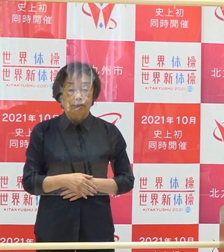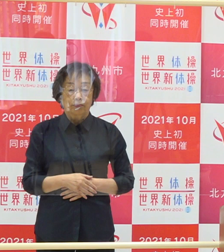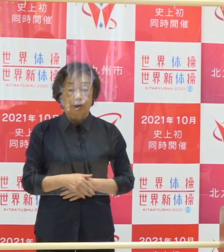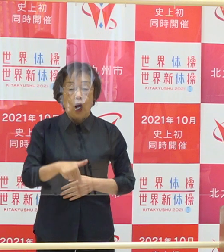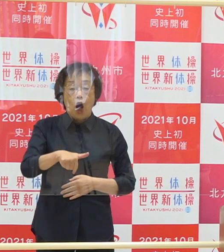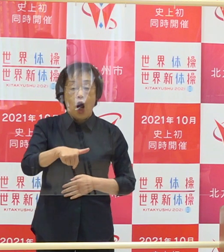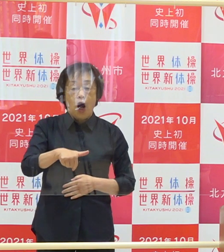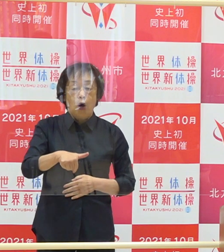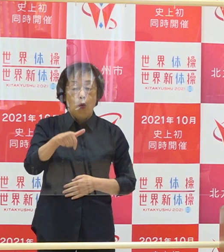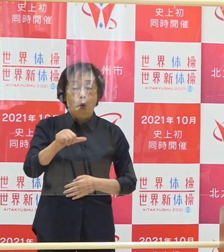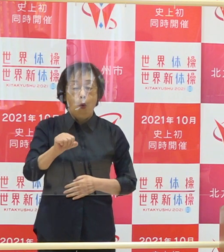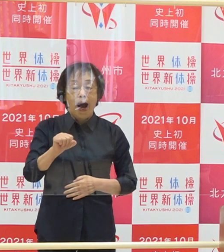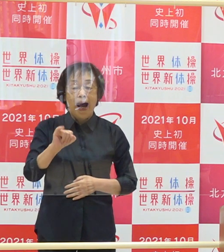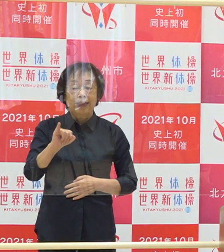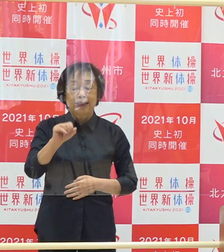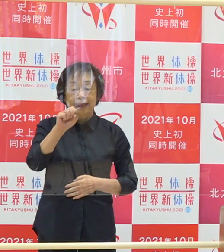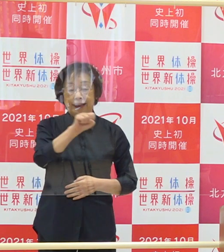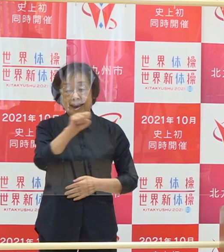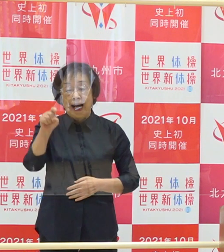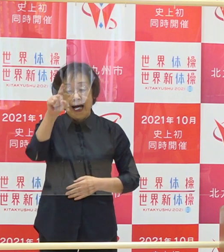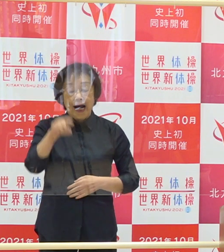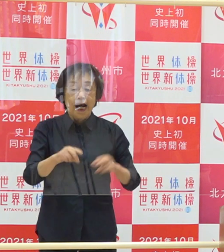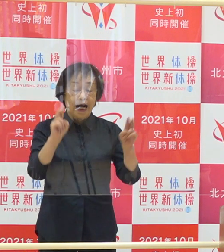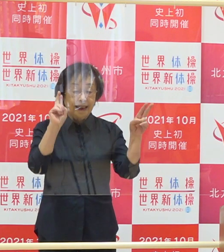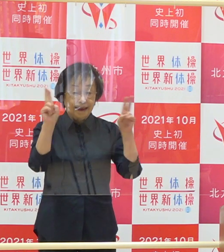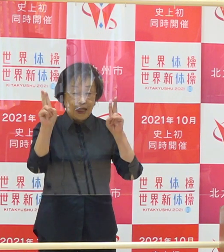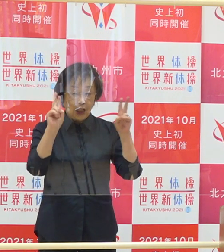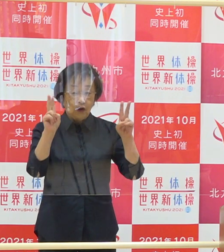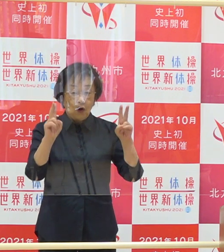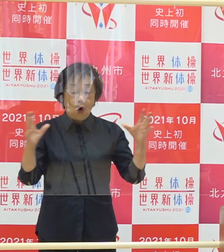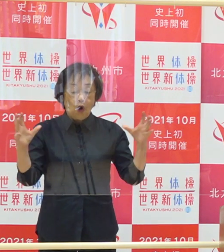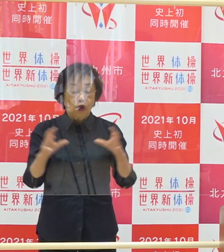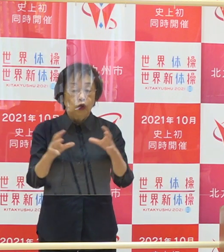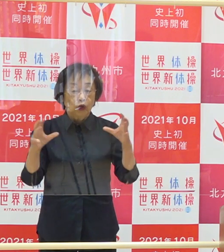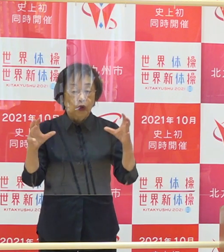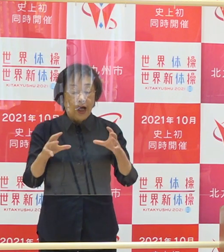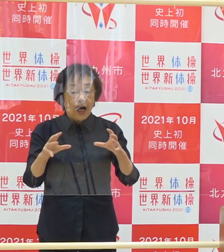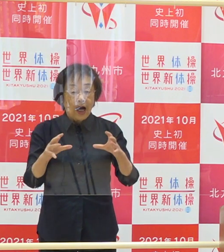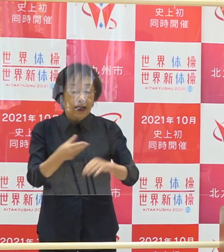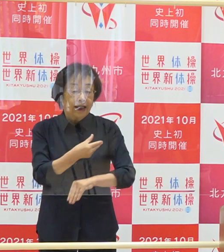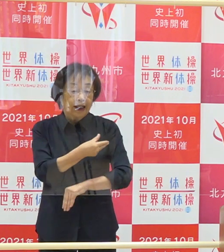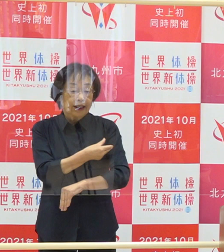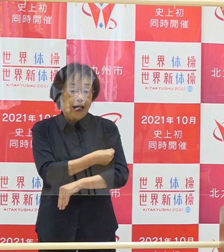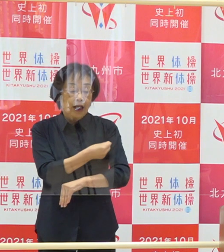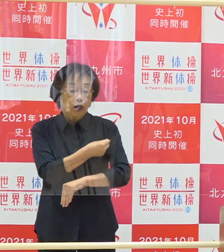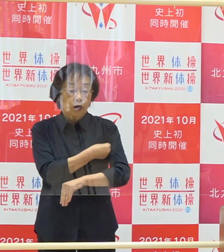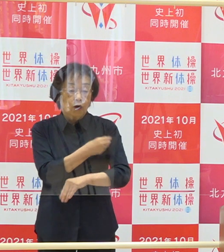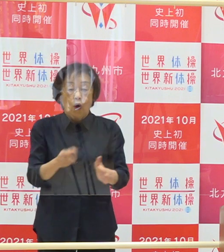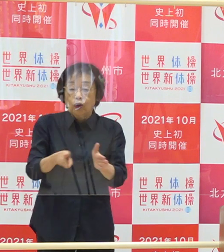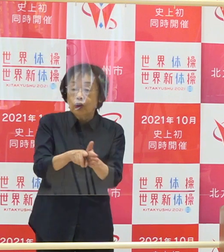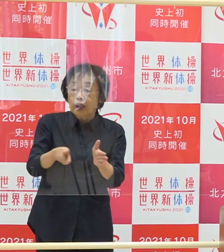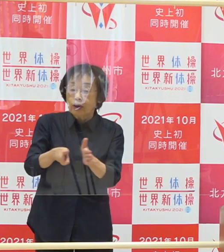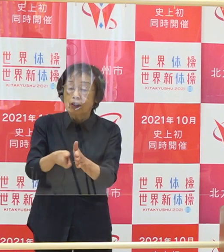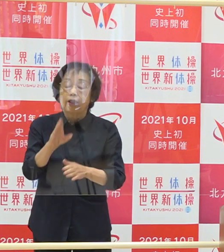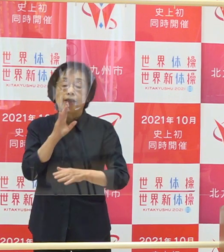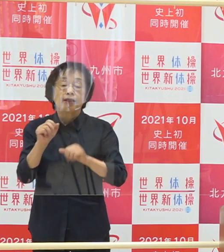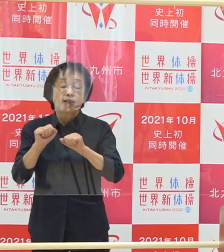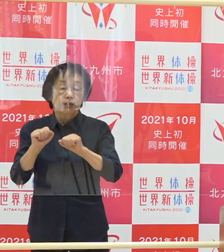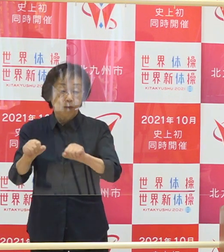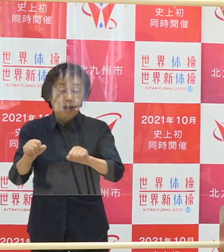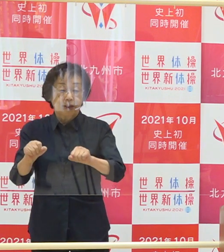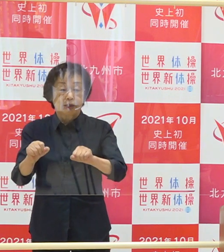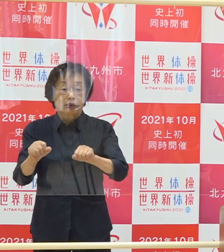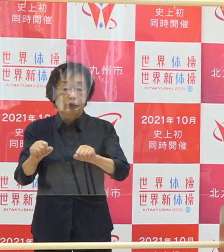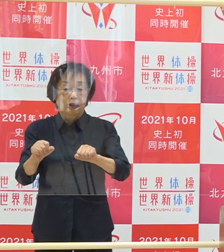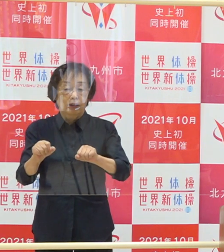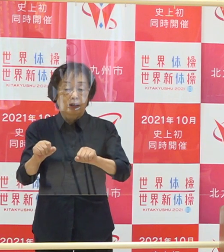ファイザー社のワクチンによる集団接種を追加で実施することになります。これ